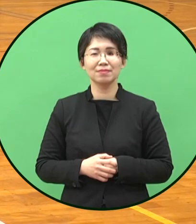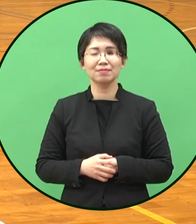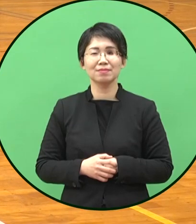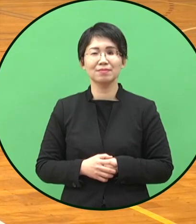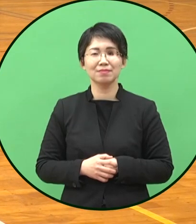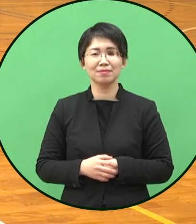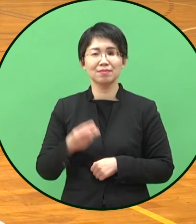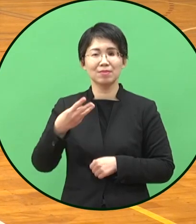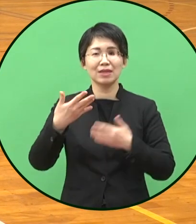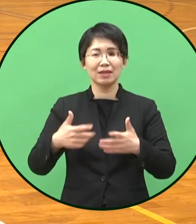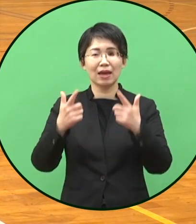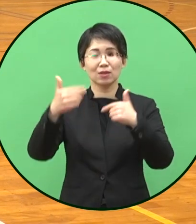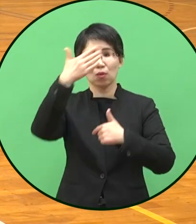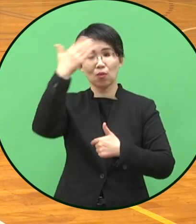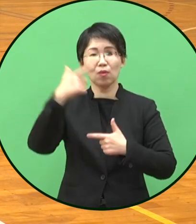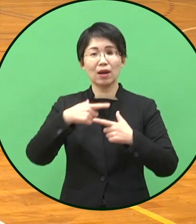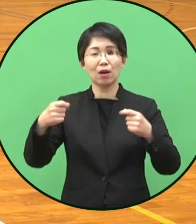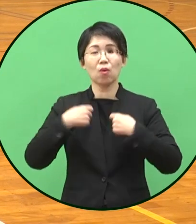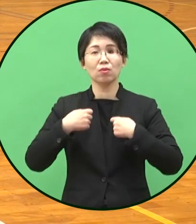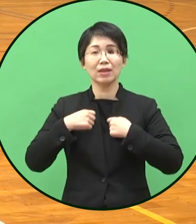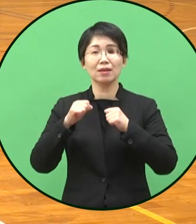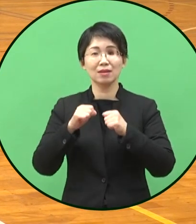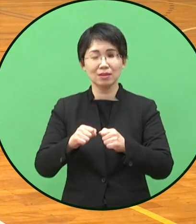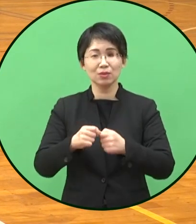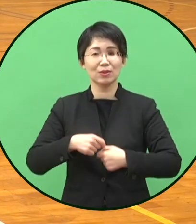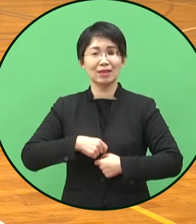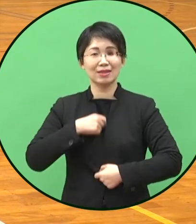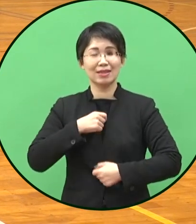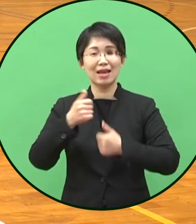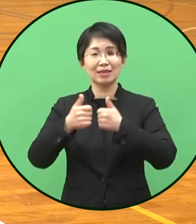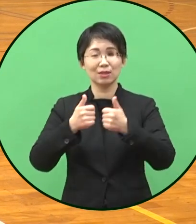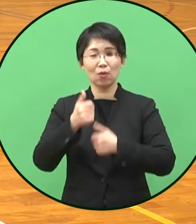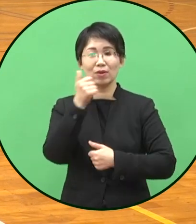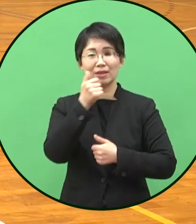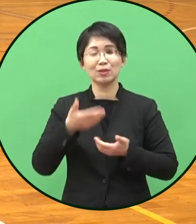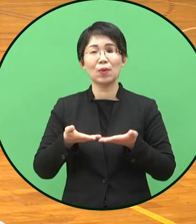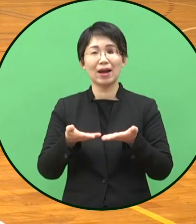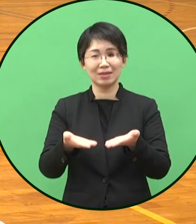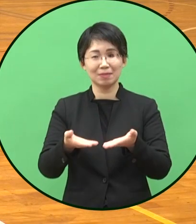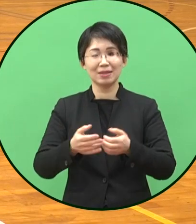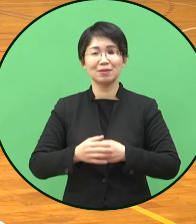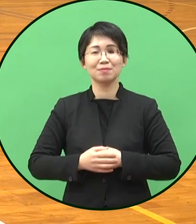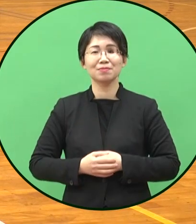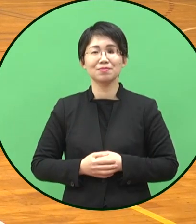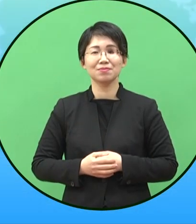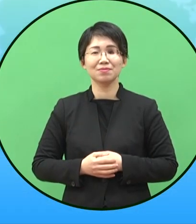それでは三重とコアコ国体で実施する正式競技を紹介します。